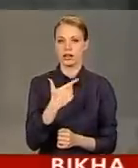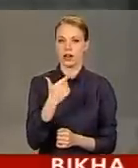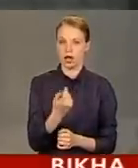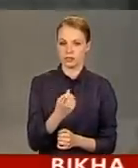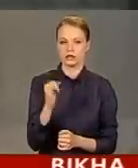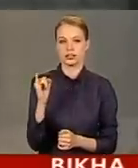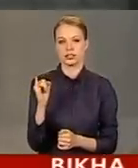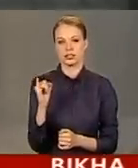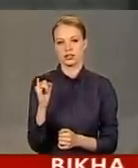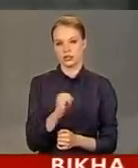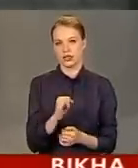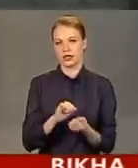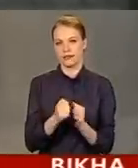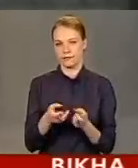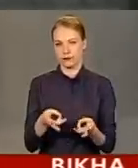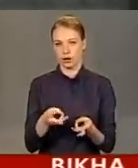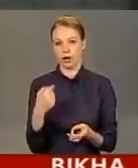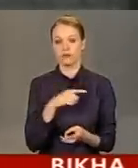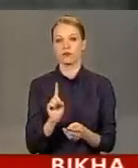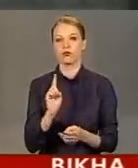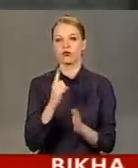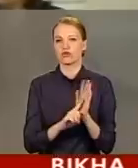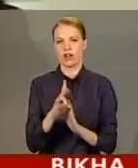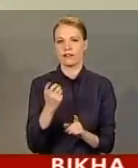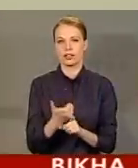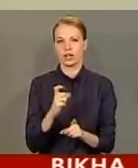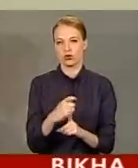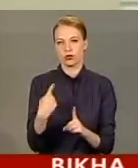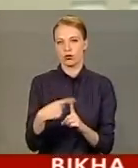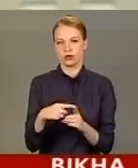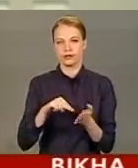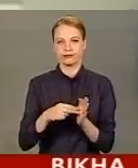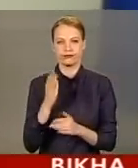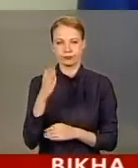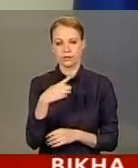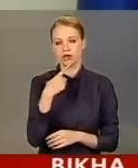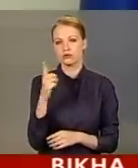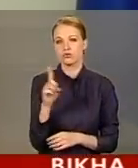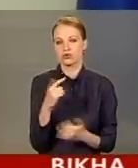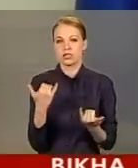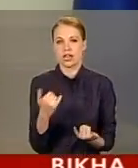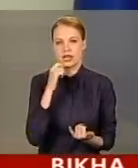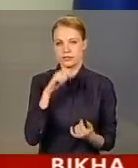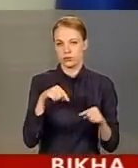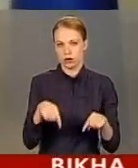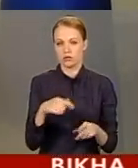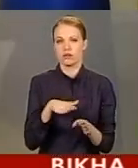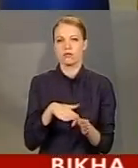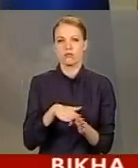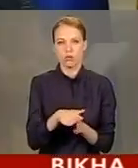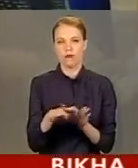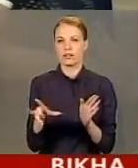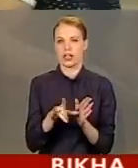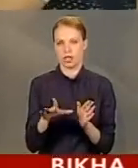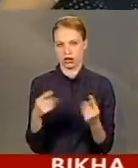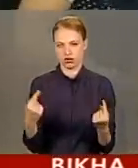газом, і вугіллям. Прем'єр розпочав із не надто оптимістичних прогнозів, сказавши, що зараз в Україні повна